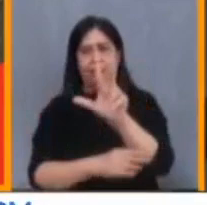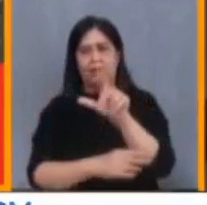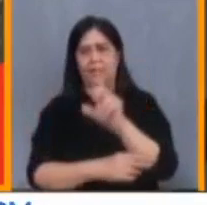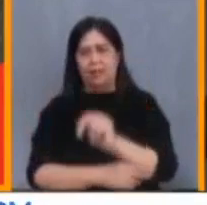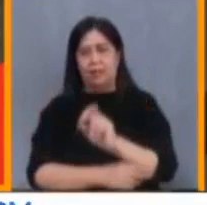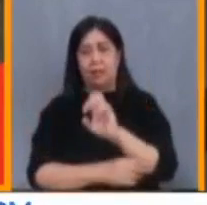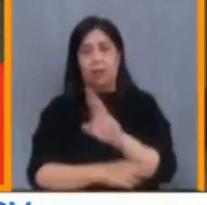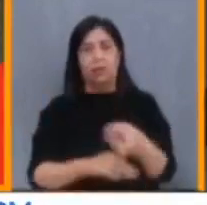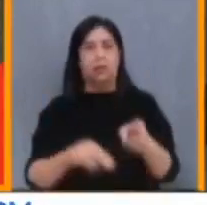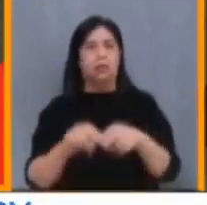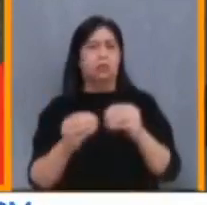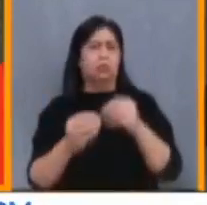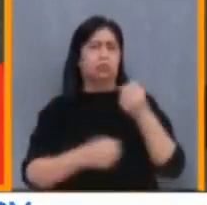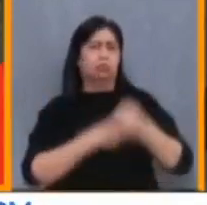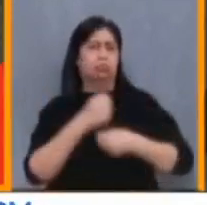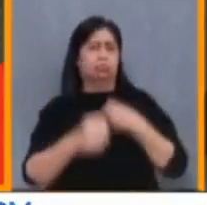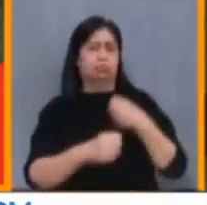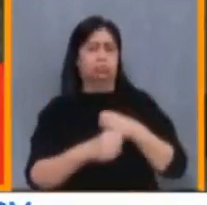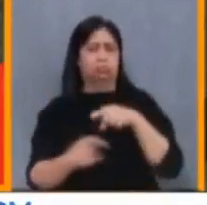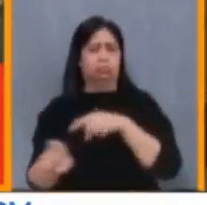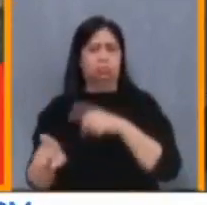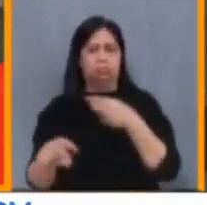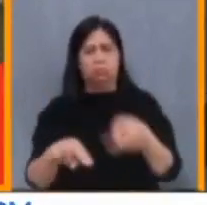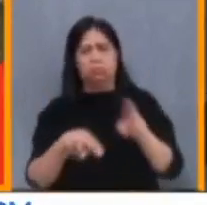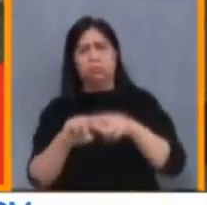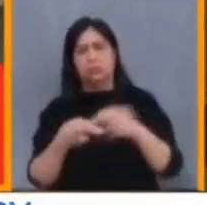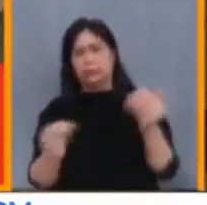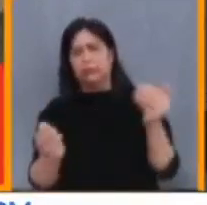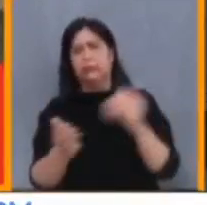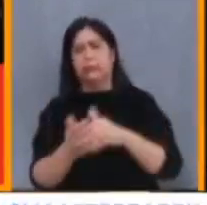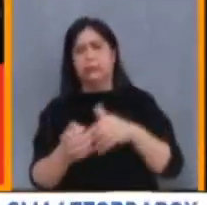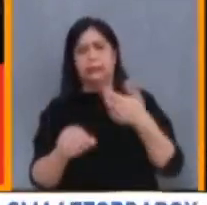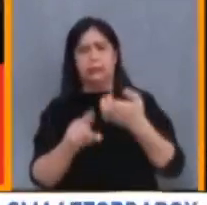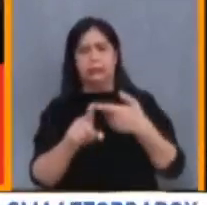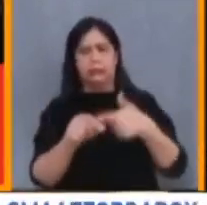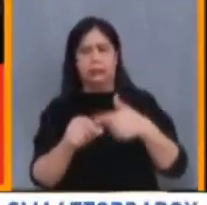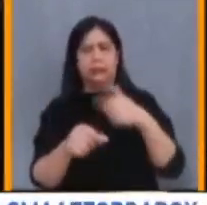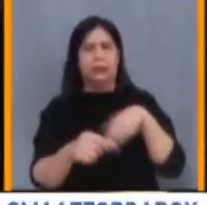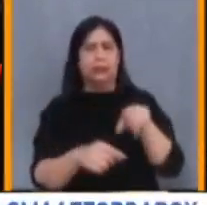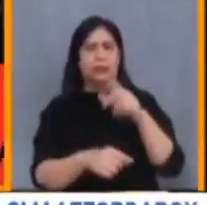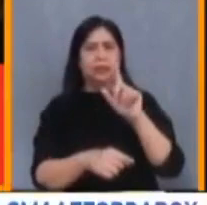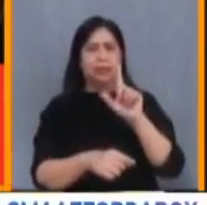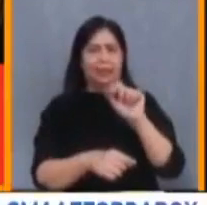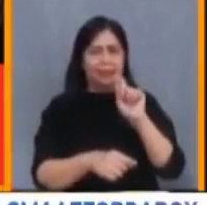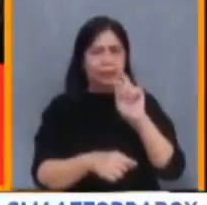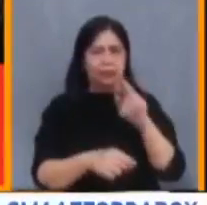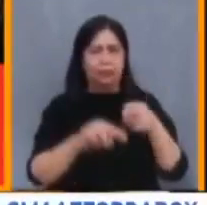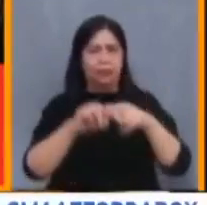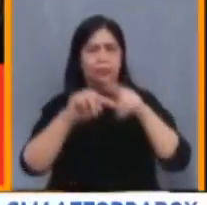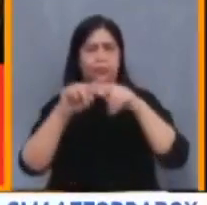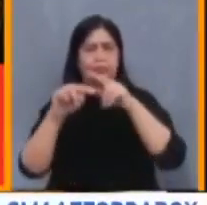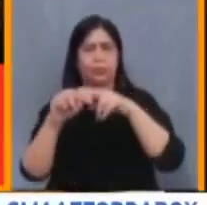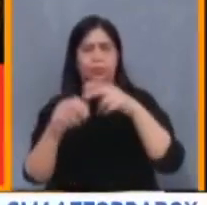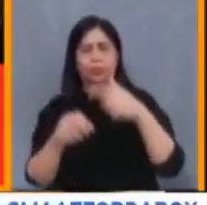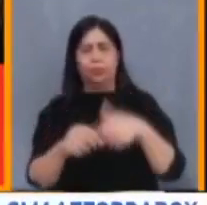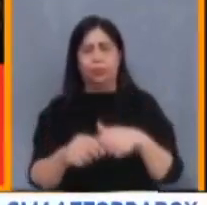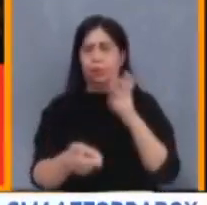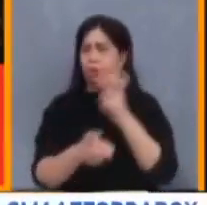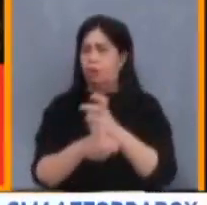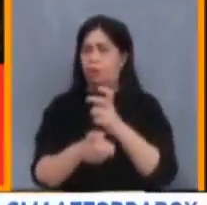raw sa bulsa ang panibagong patong sa kada litro ng petrolyo. Mahirap pa talaga ma'am kasi yan, matas ang